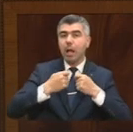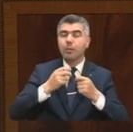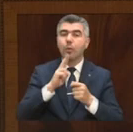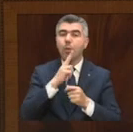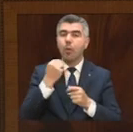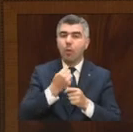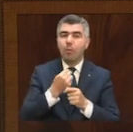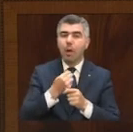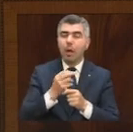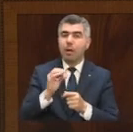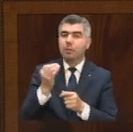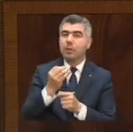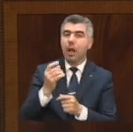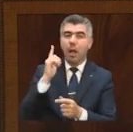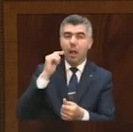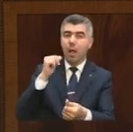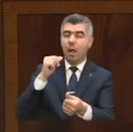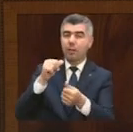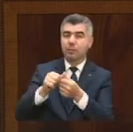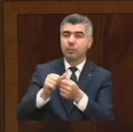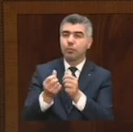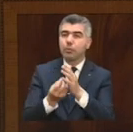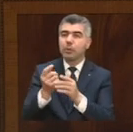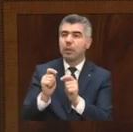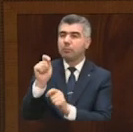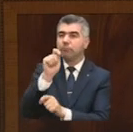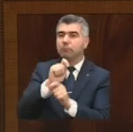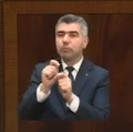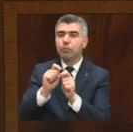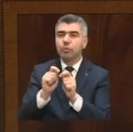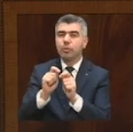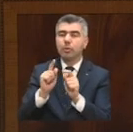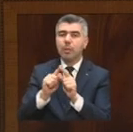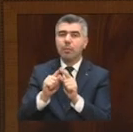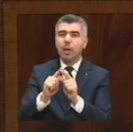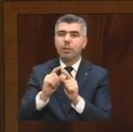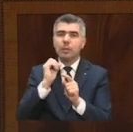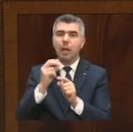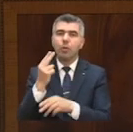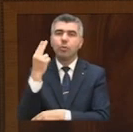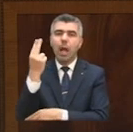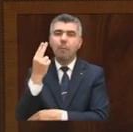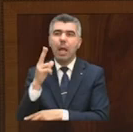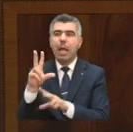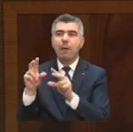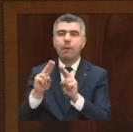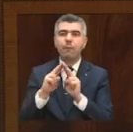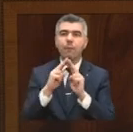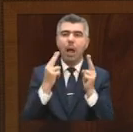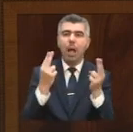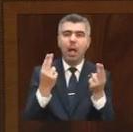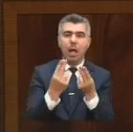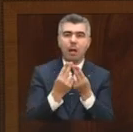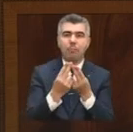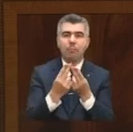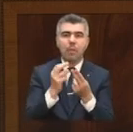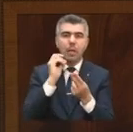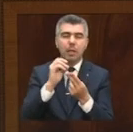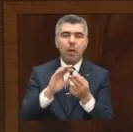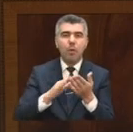المكتسبات لاجل بلوره واحد النموذج الجامعي بمعايير دوليه وبما يتيح الارتقاء الفكري